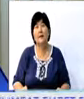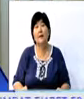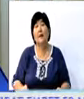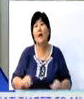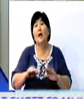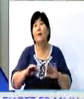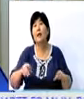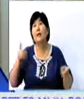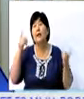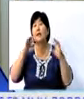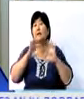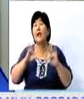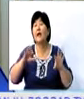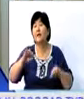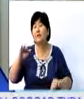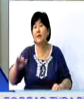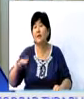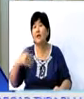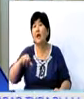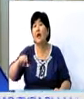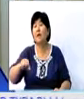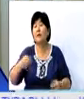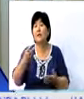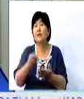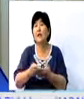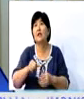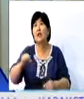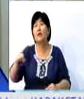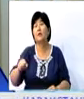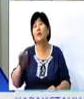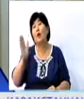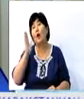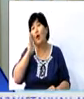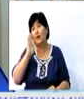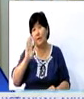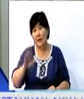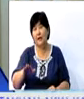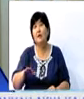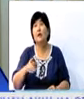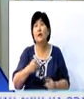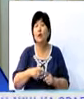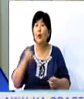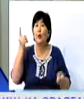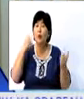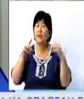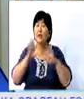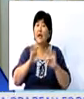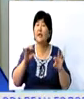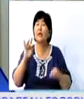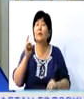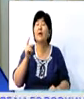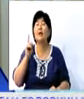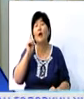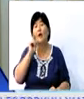Баланы ертегі айтып, кішкентайлардан бесікте жатқан баланы ертегі айтып, ұйықтататын. Сол ертегі айтқанда бала